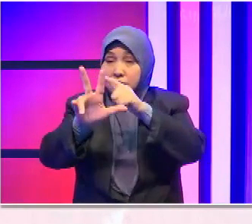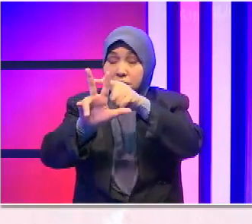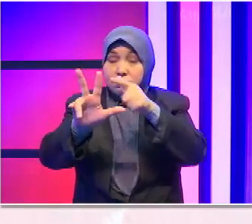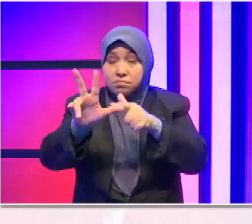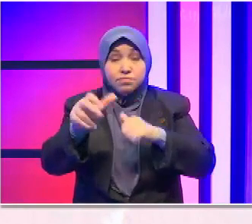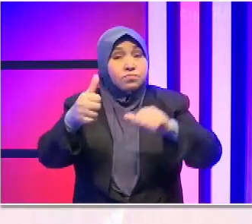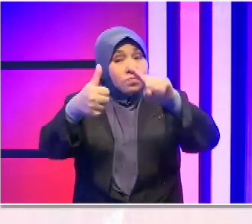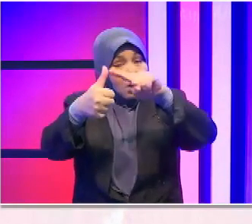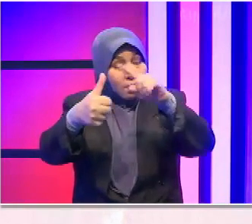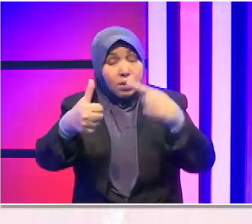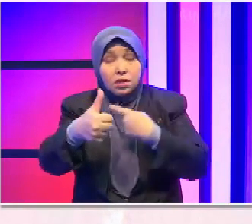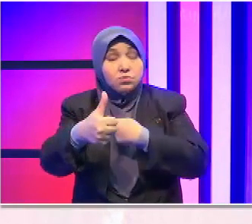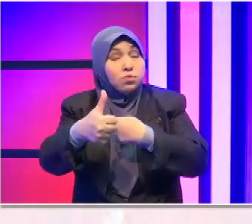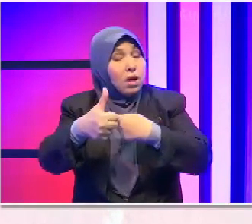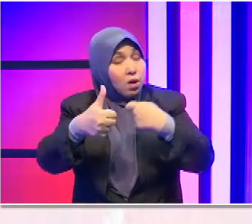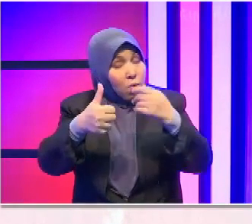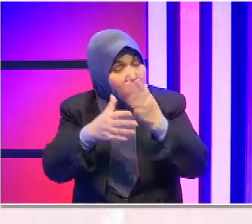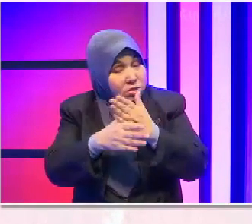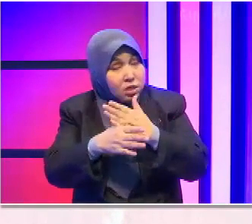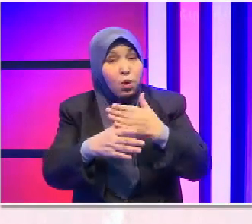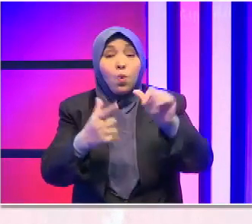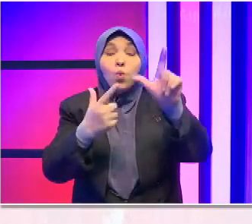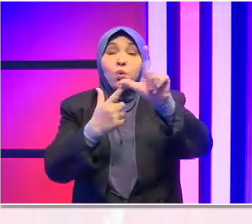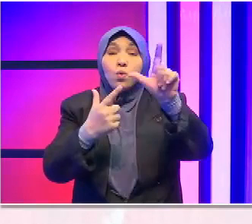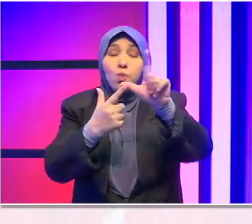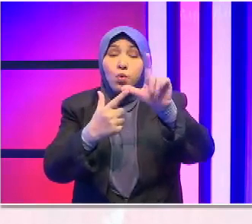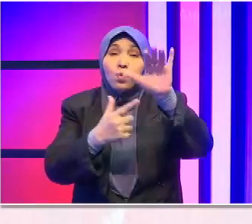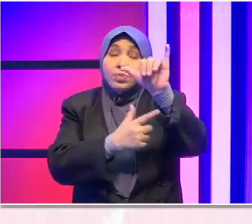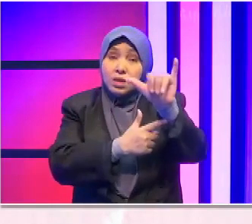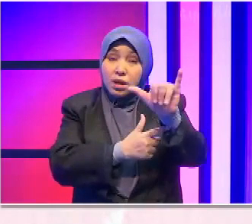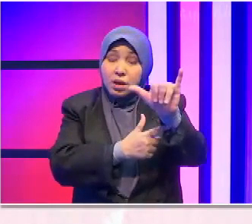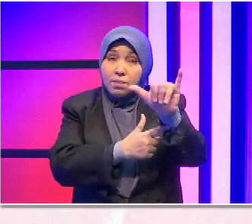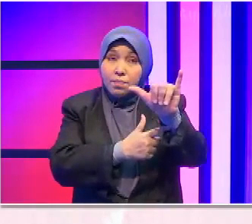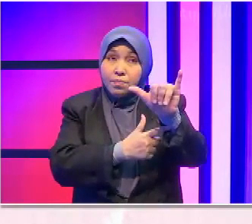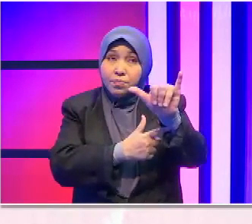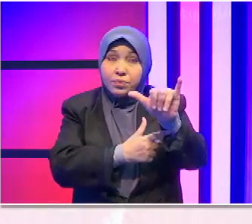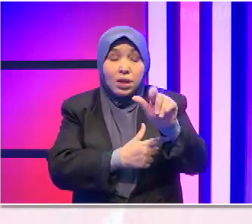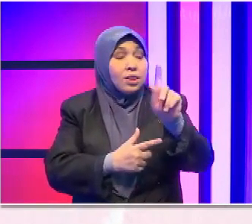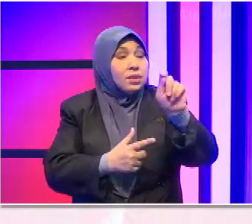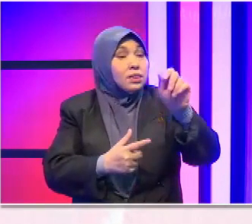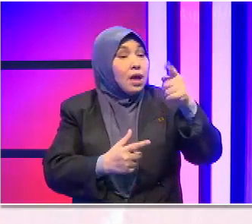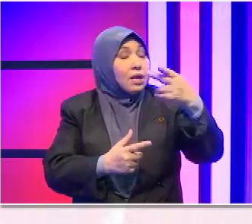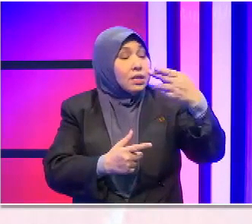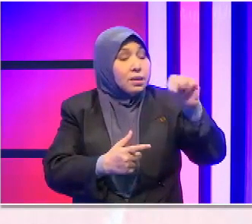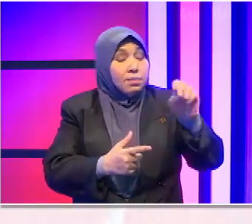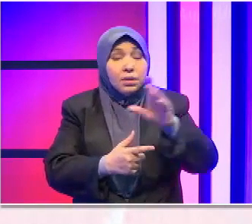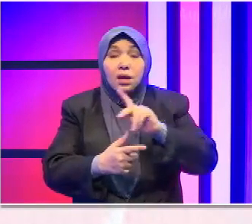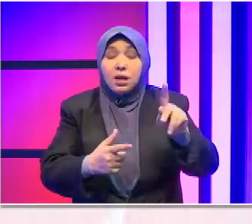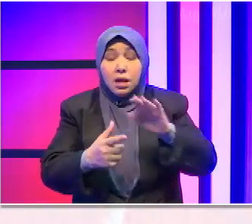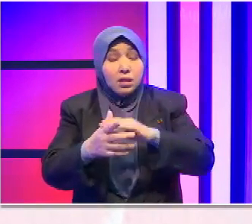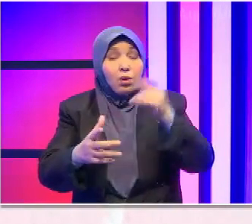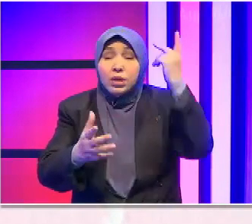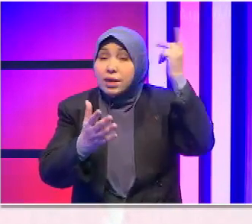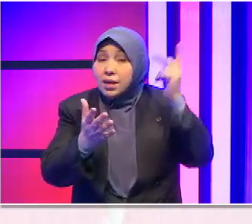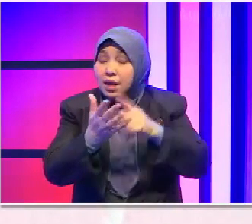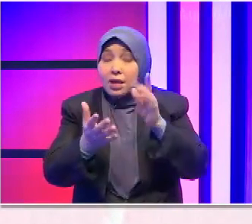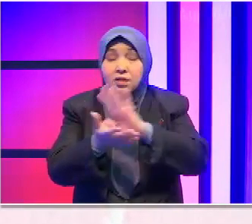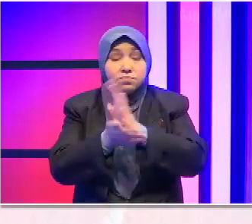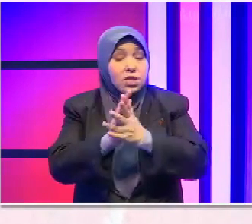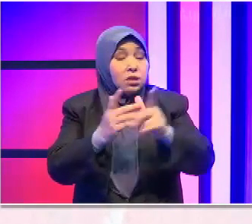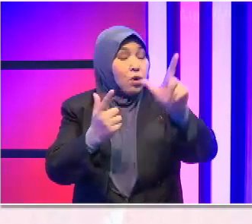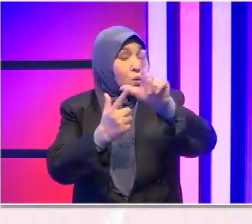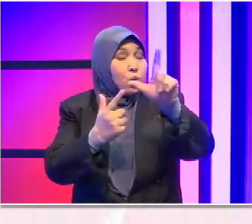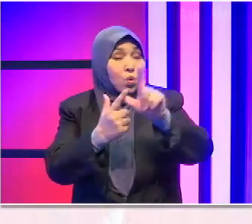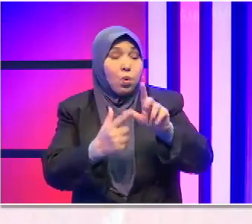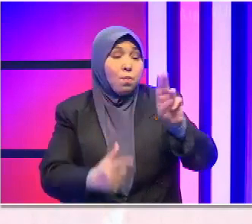dakwahnya pertama pada hari ini yaitu huruf-huruf yang di Taklim kan ataupun dikenali sebagai huruf